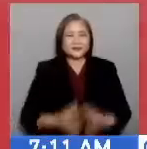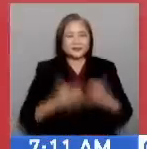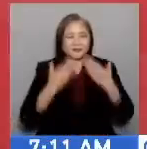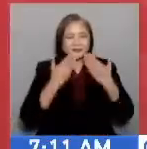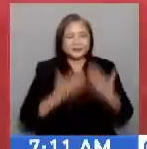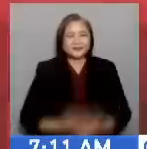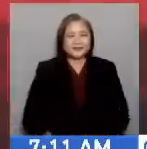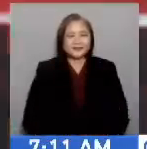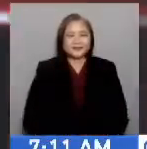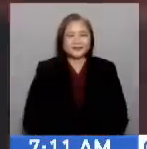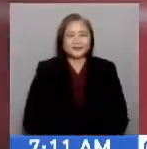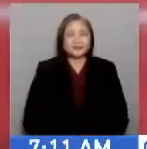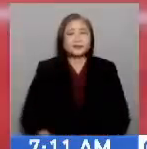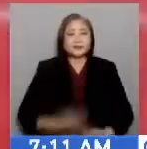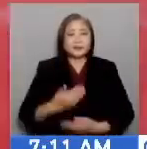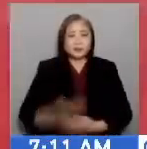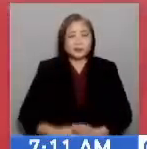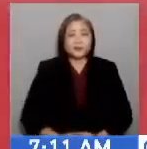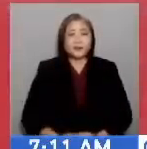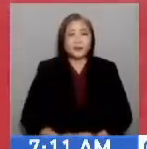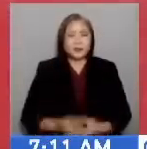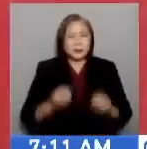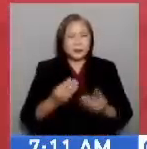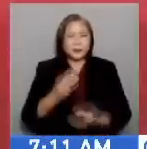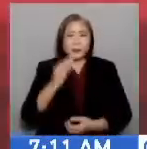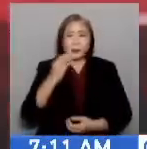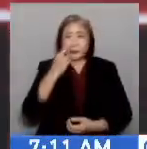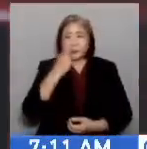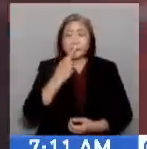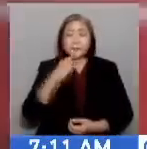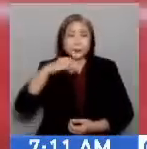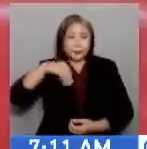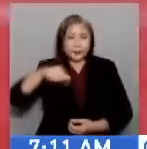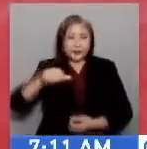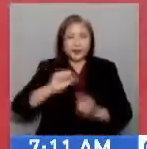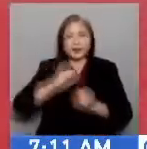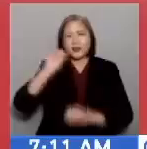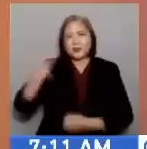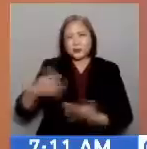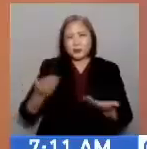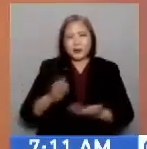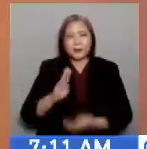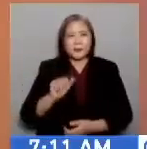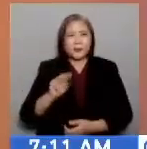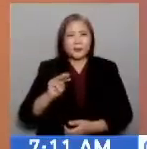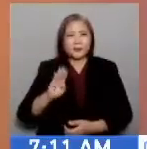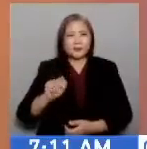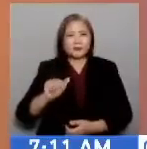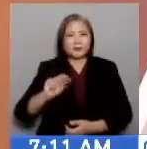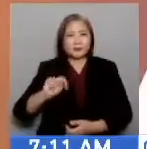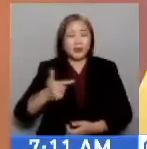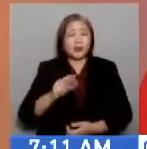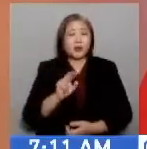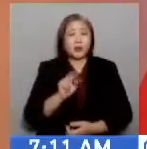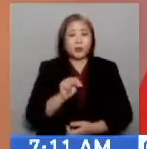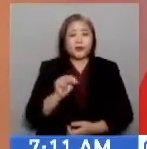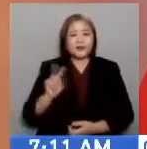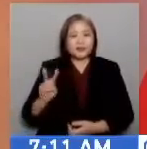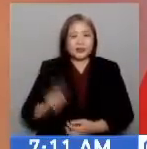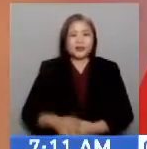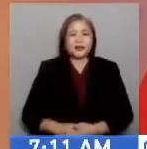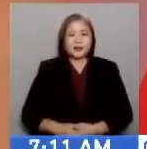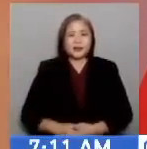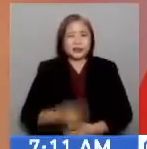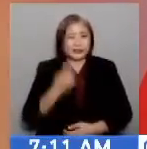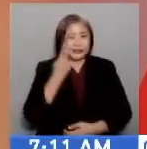Samantala, kilo-kilong kamatis ang itinapon lamang sa bakanteng lote sa Bambang, Nueva Vizcaya. Kwento po ng uploader, itinapon niya ng mga magsasaka